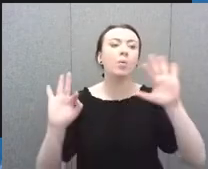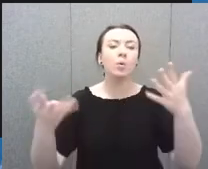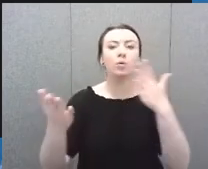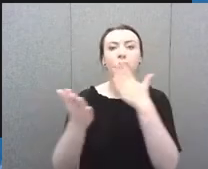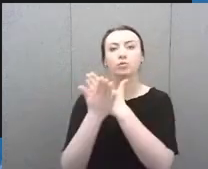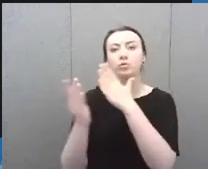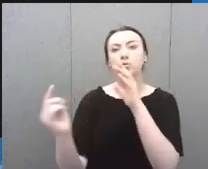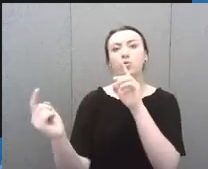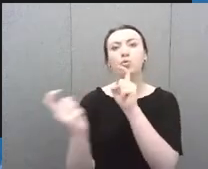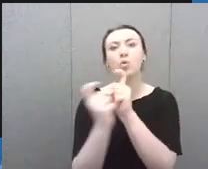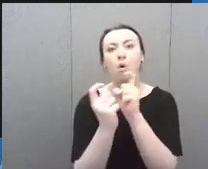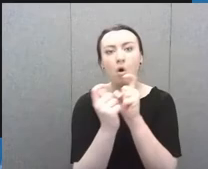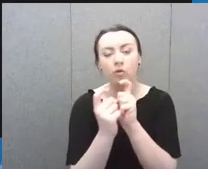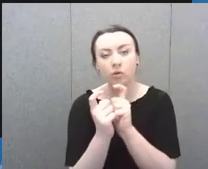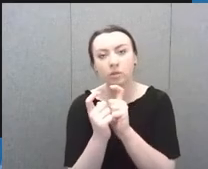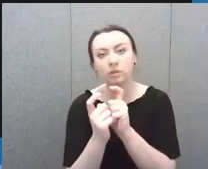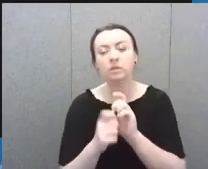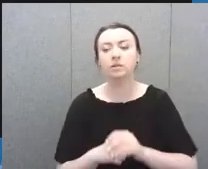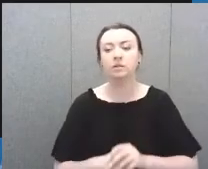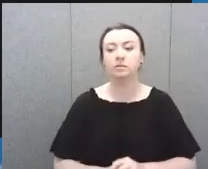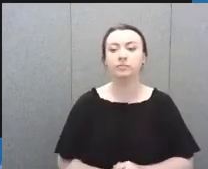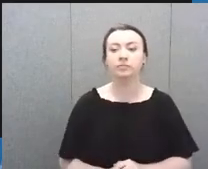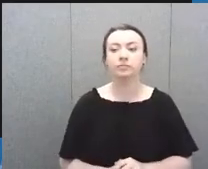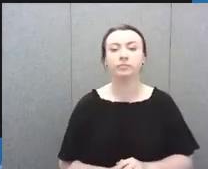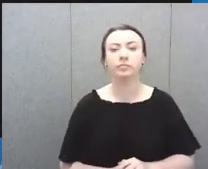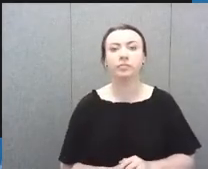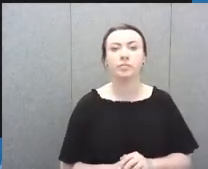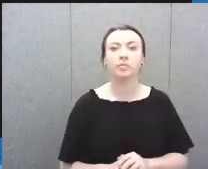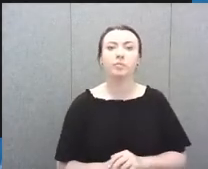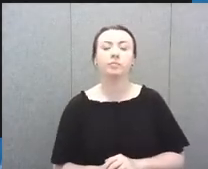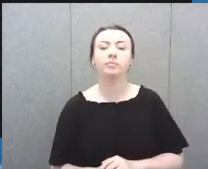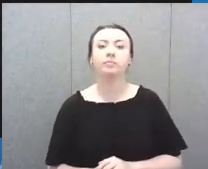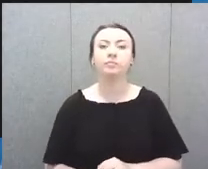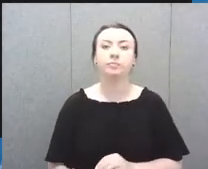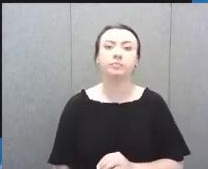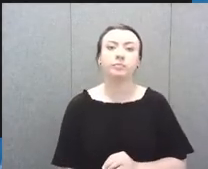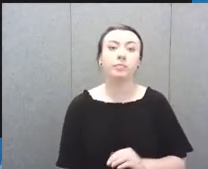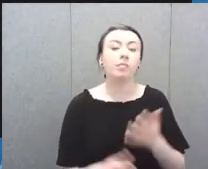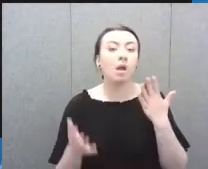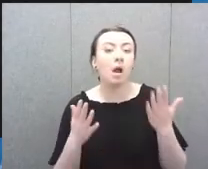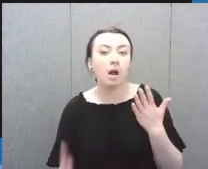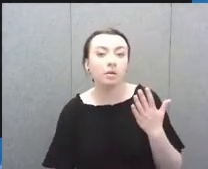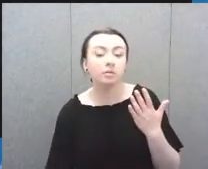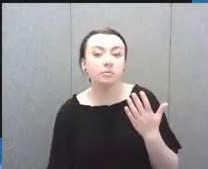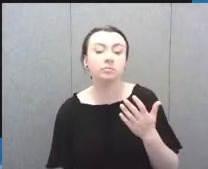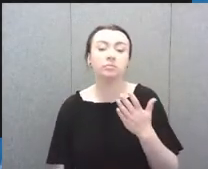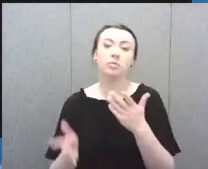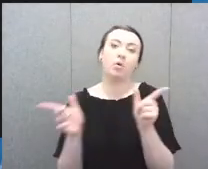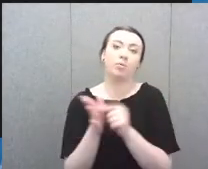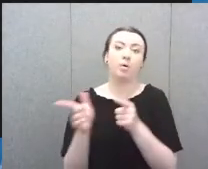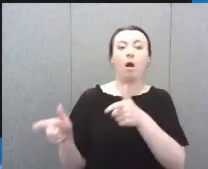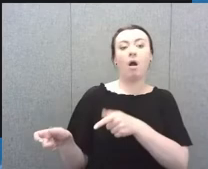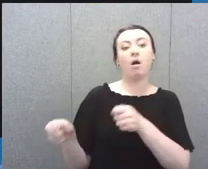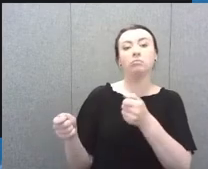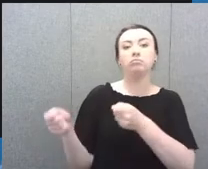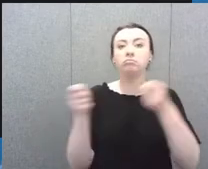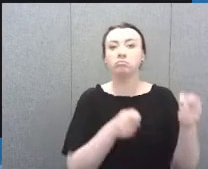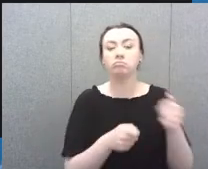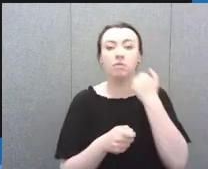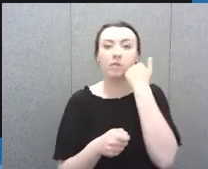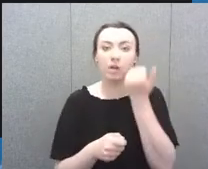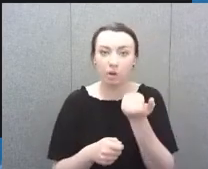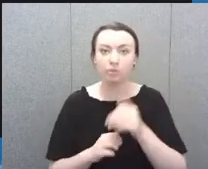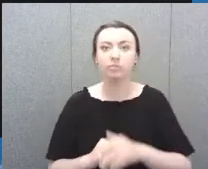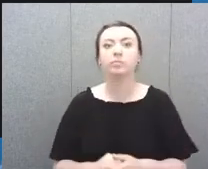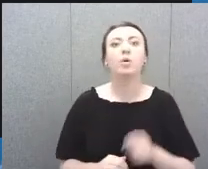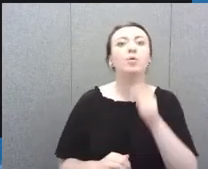каждом конфликте, на каждом этапе конфликта, на каждом этапе построения мира, или это надо